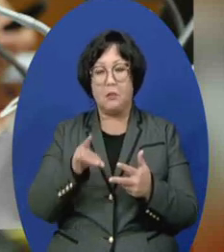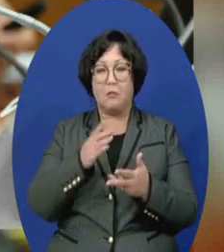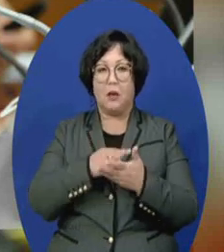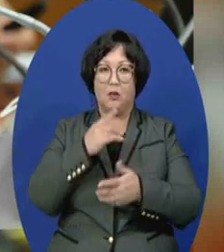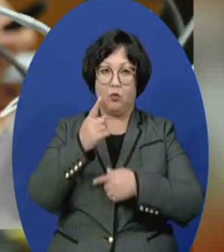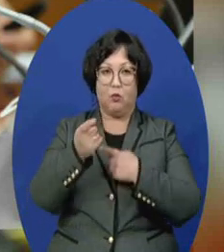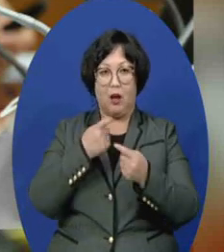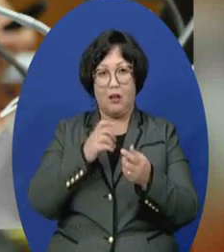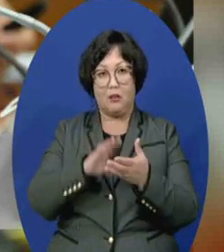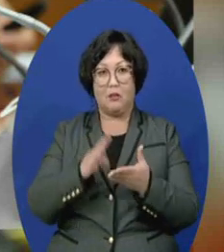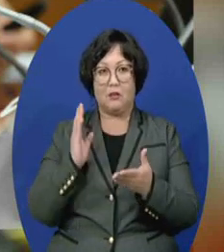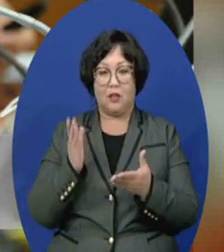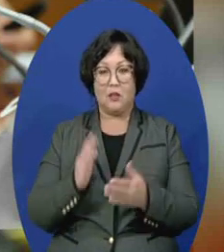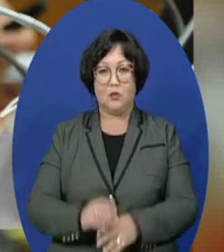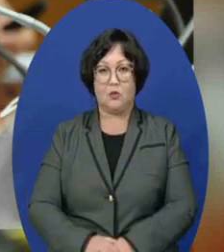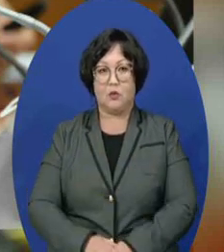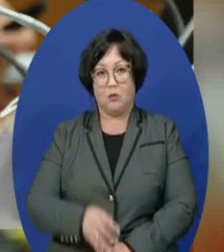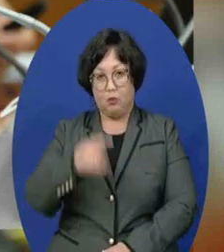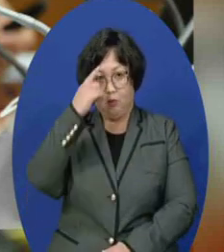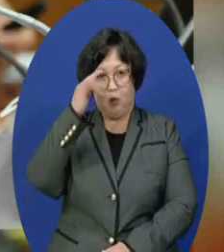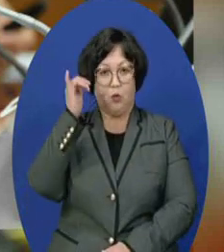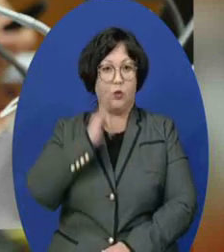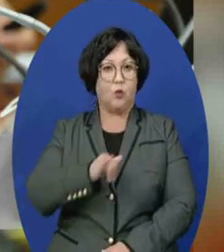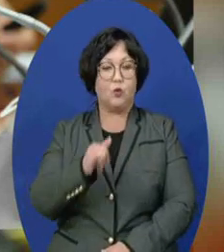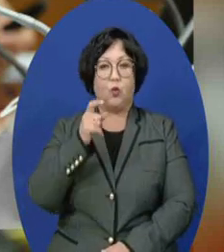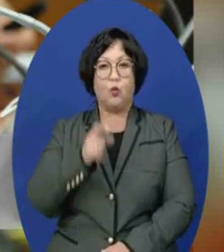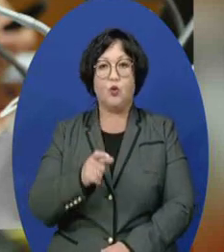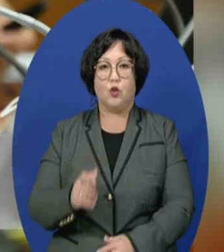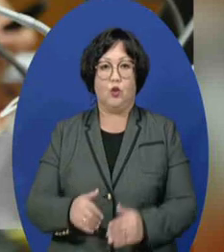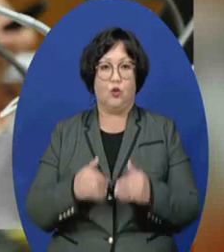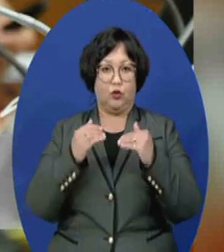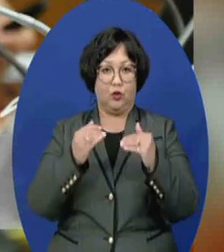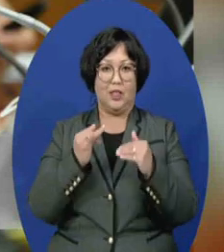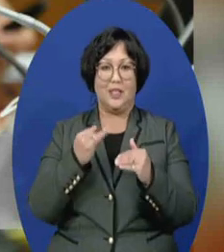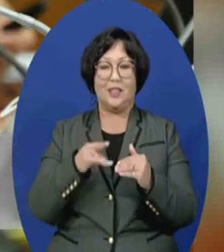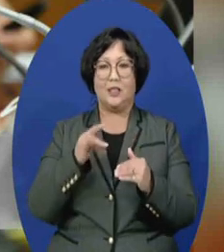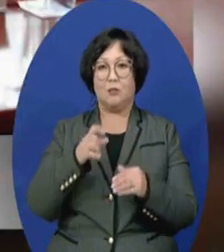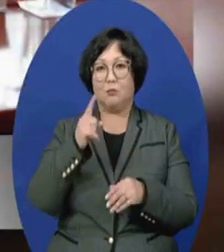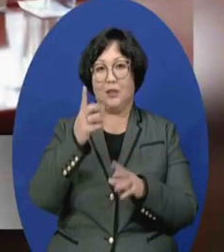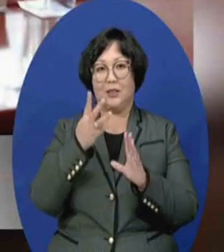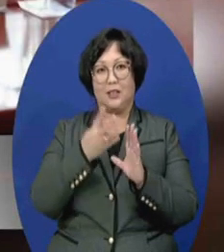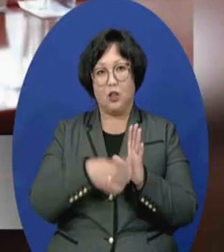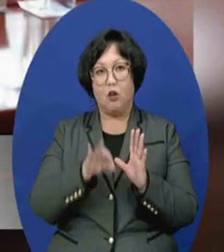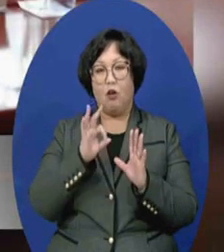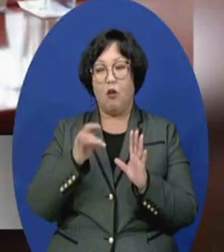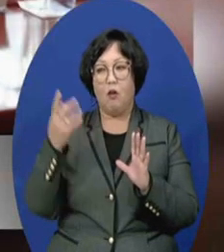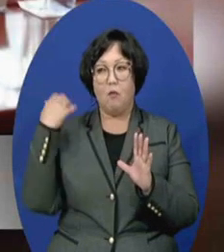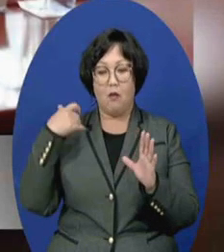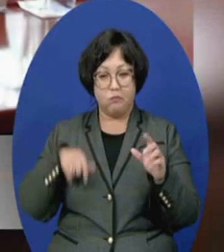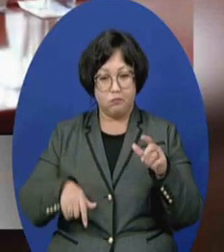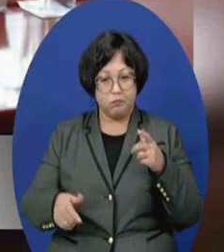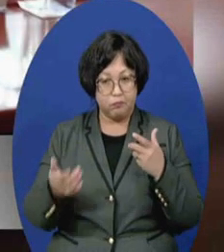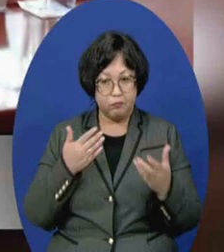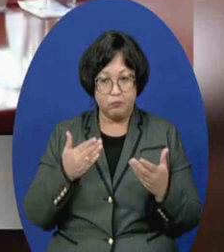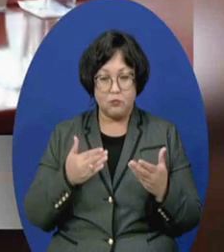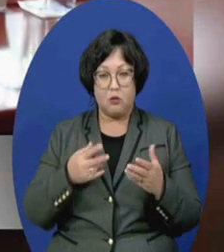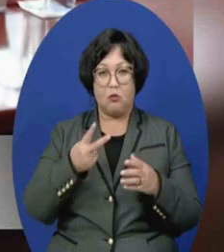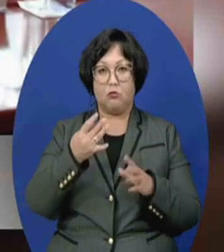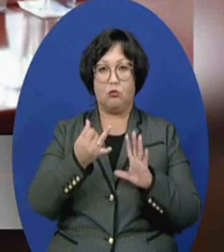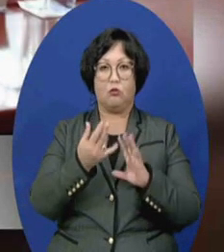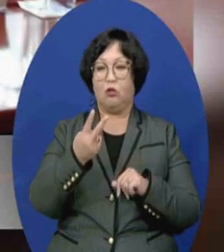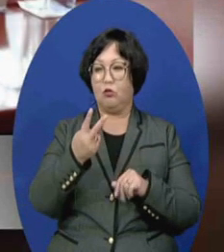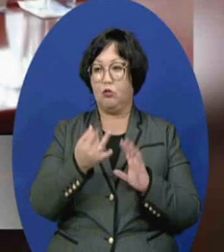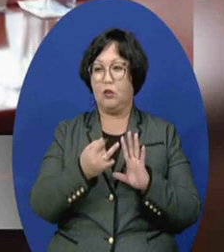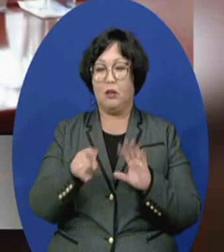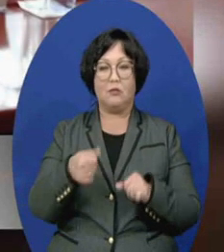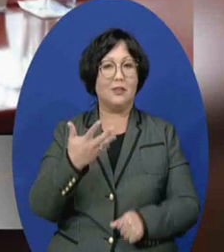хорооны гишүүд танилцуулсан байна. Манай улсын хувьд хүний хөгжлийн индексийг 1990 онтой харьцуулахад